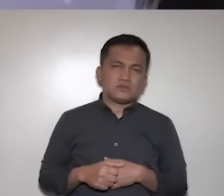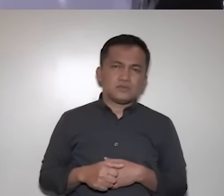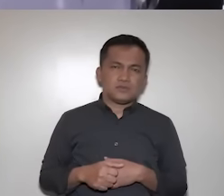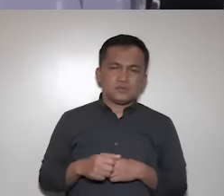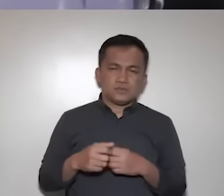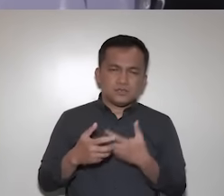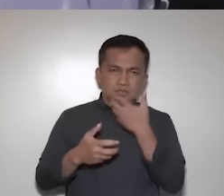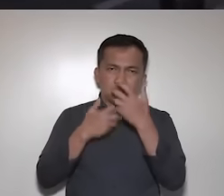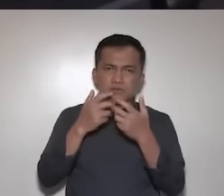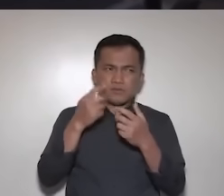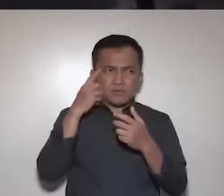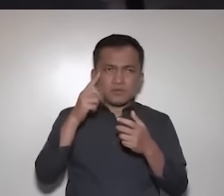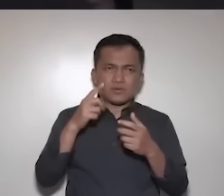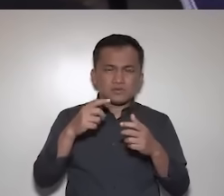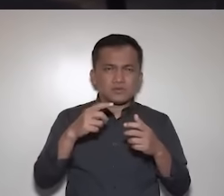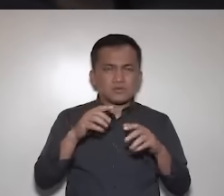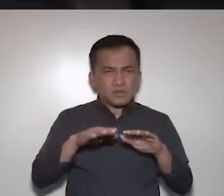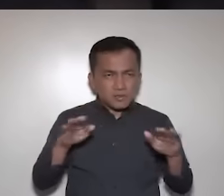Para sa mga bata.